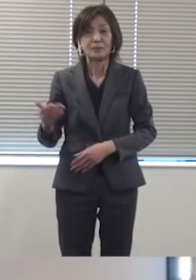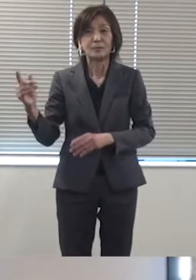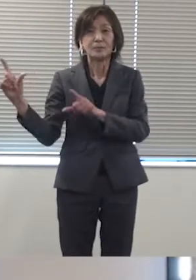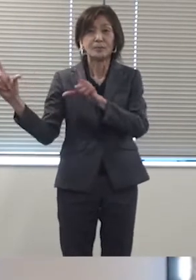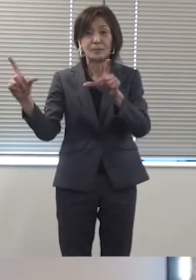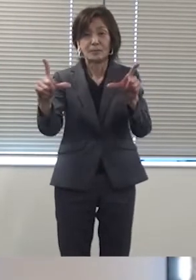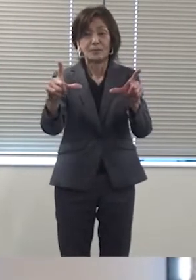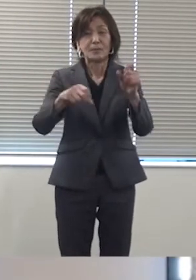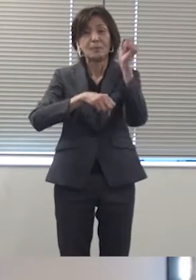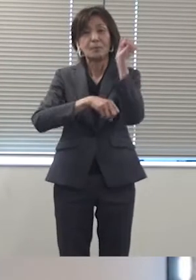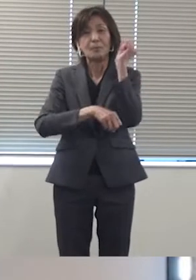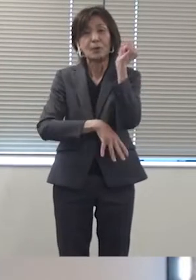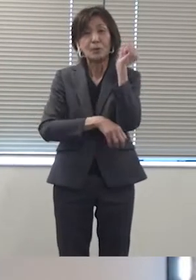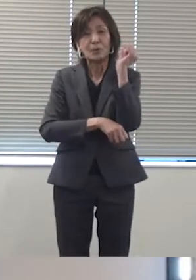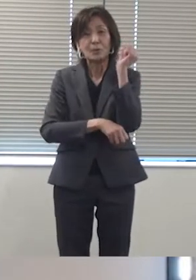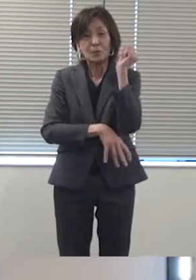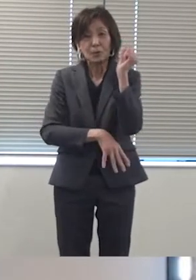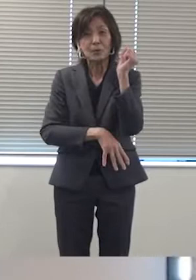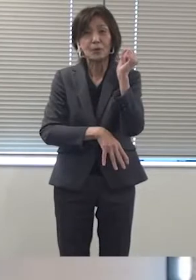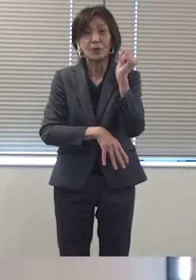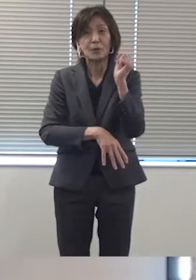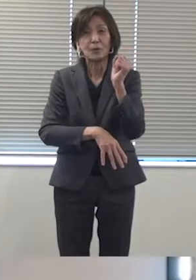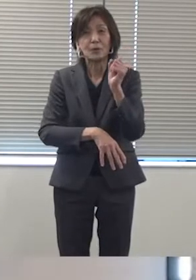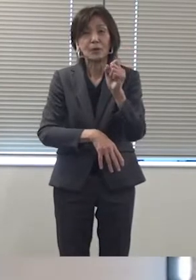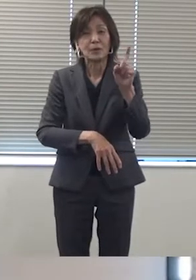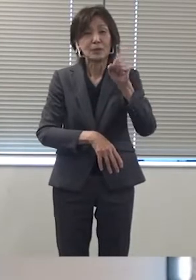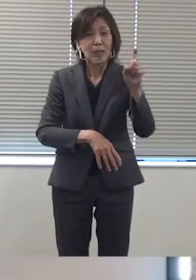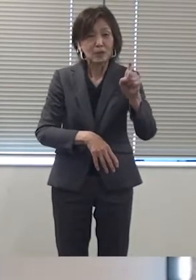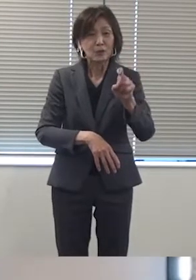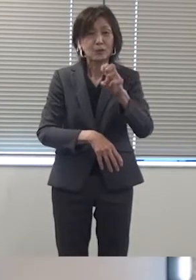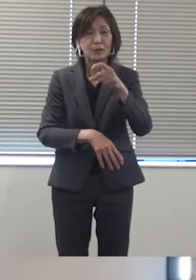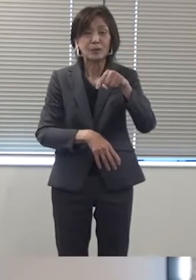ともと個人同士の境界も確定できていない、合わせ